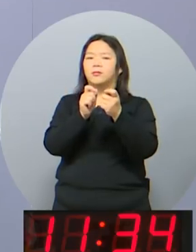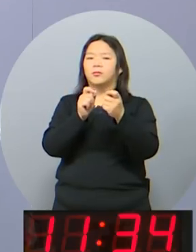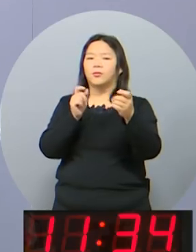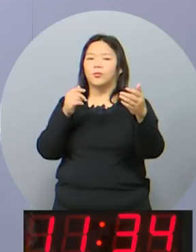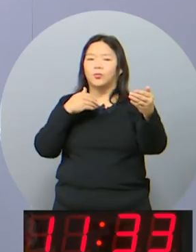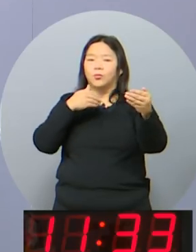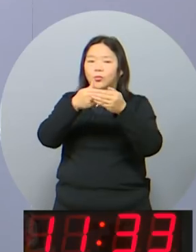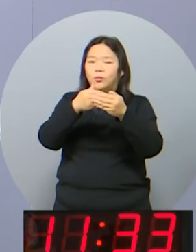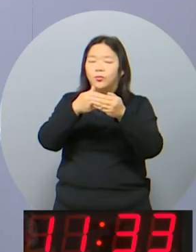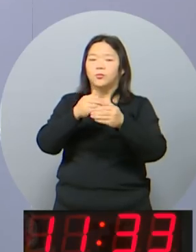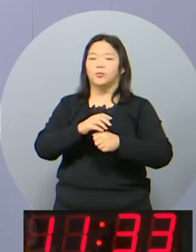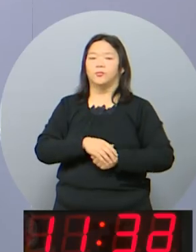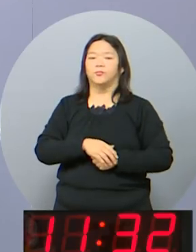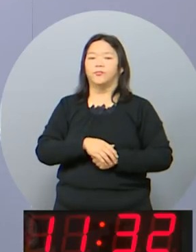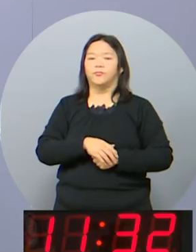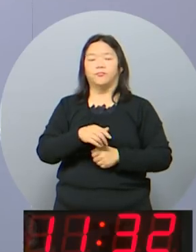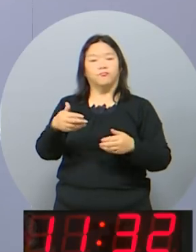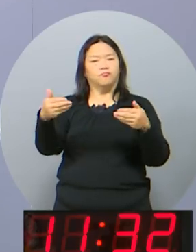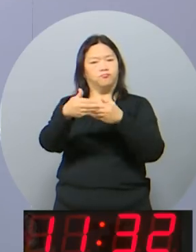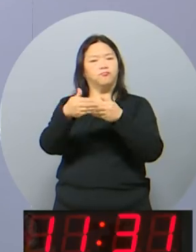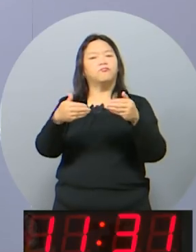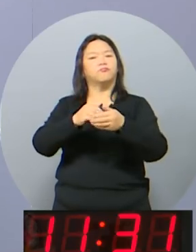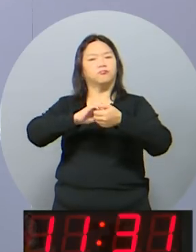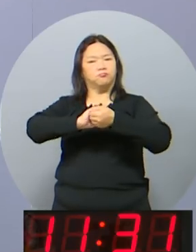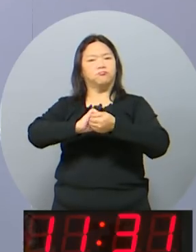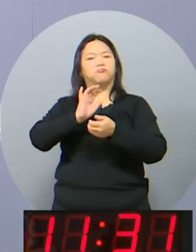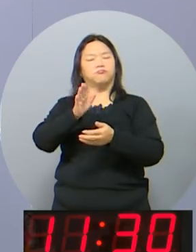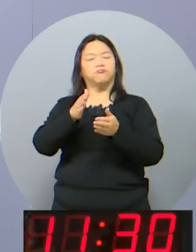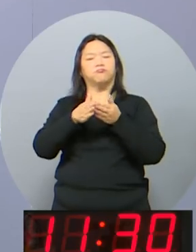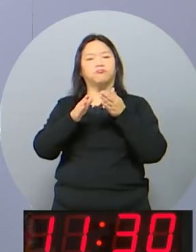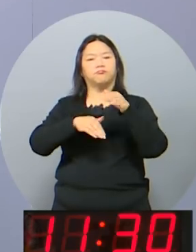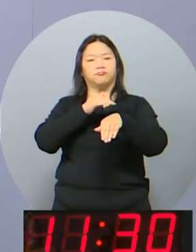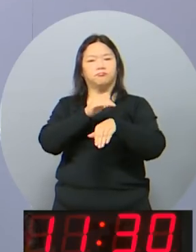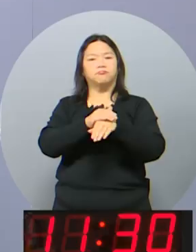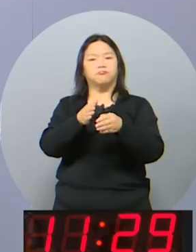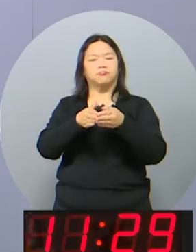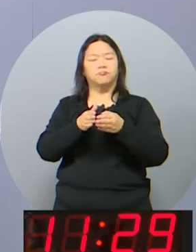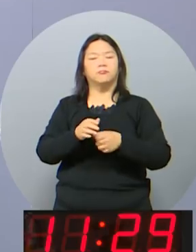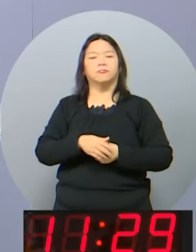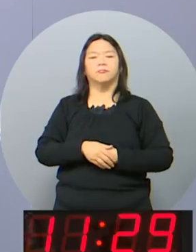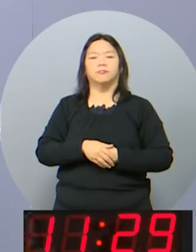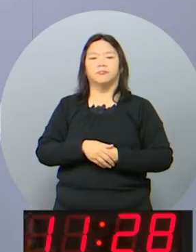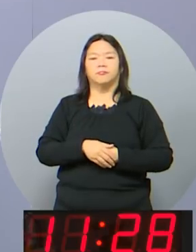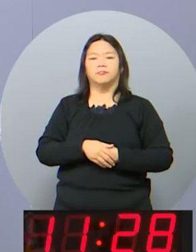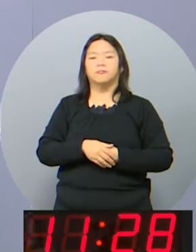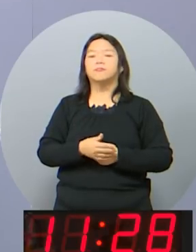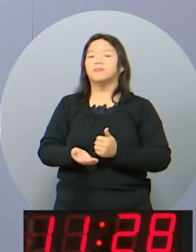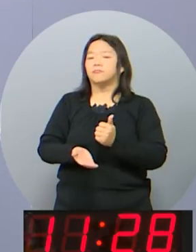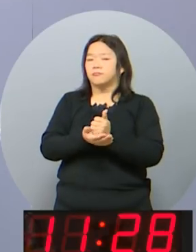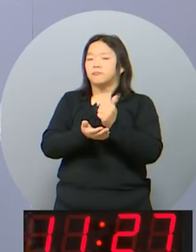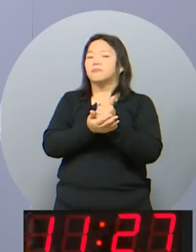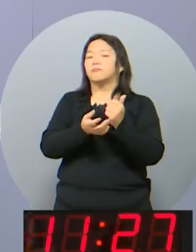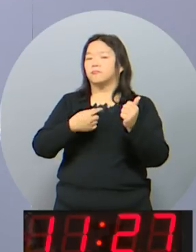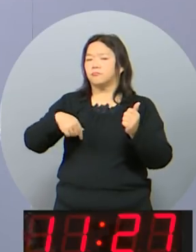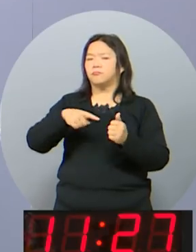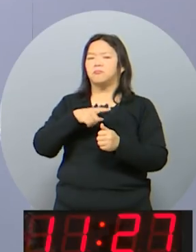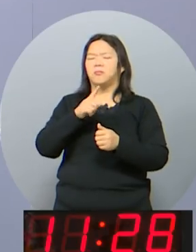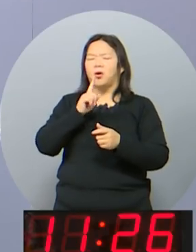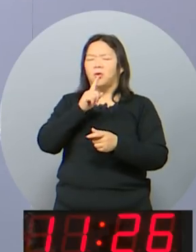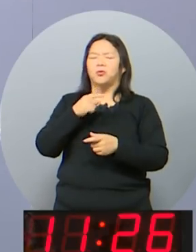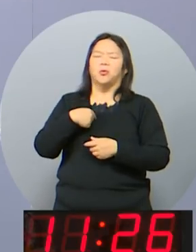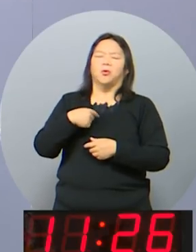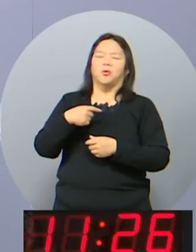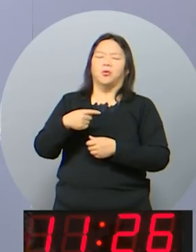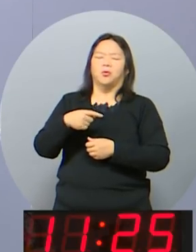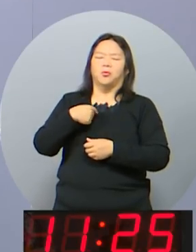这个交通一定要有，一定要完成。所以要给我们的鼓励，不要一直泼我们的冷